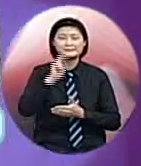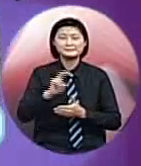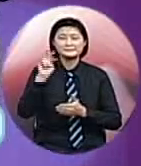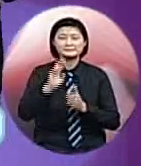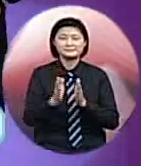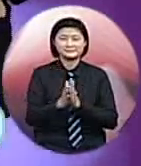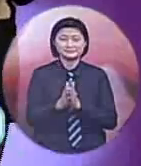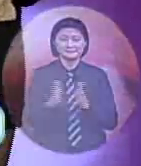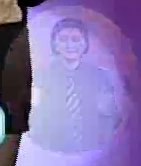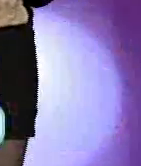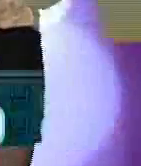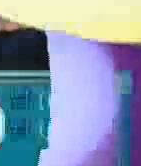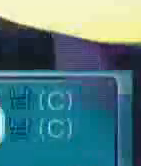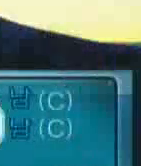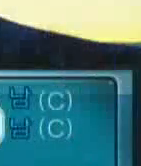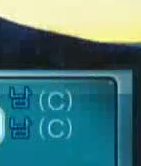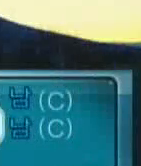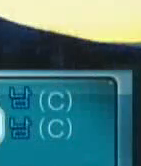음악 갑시다!